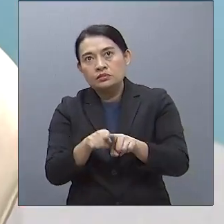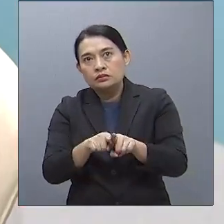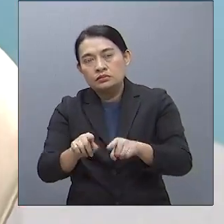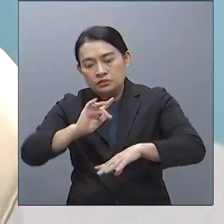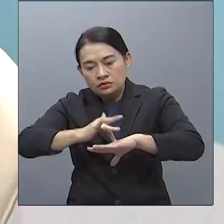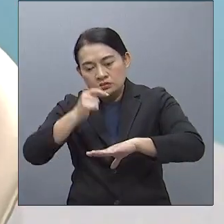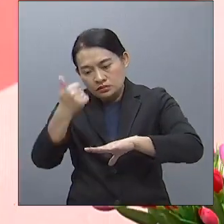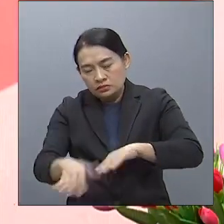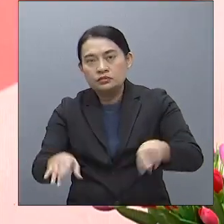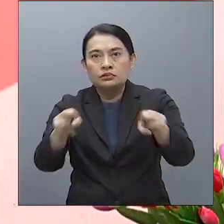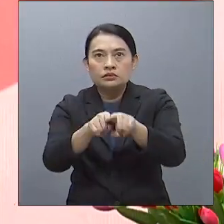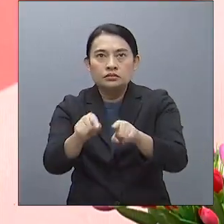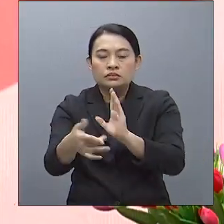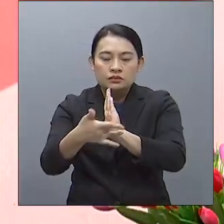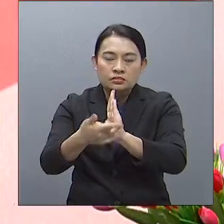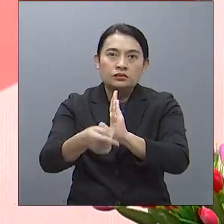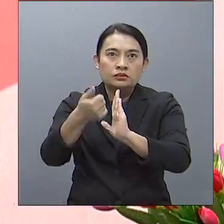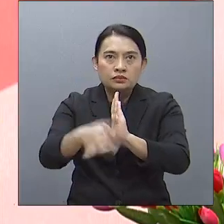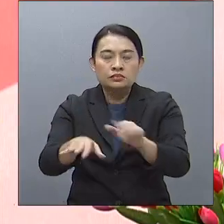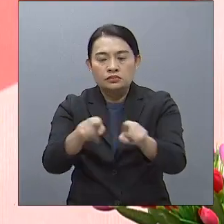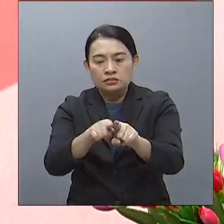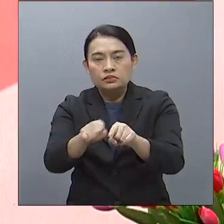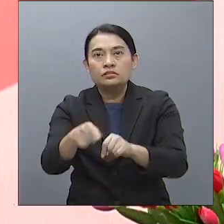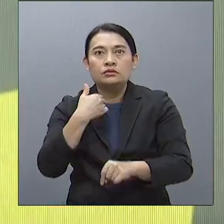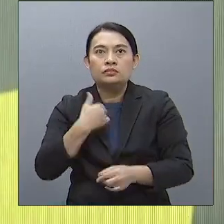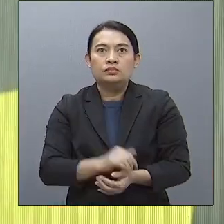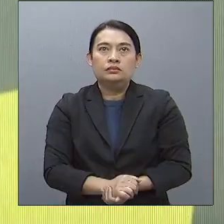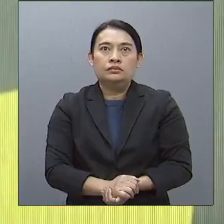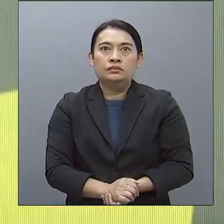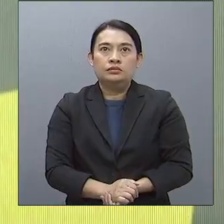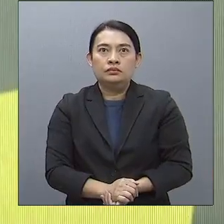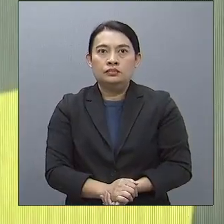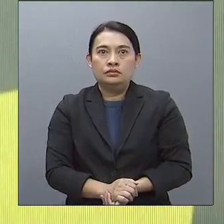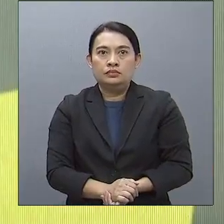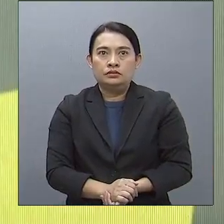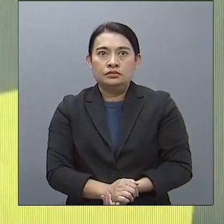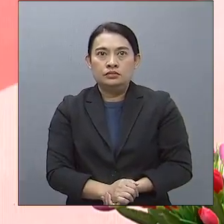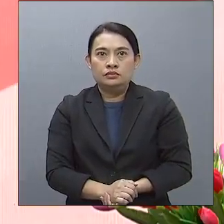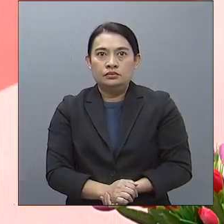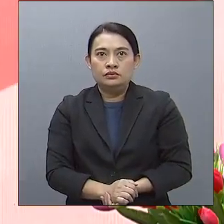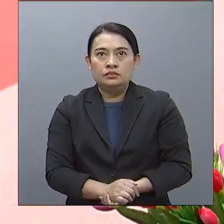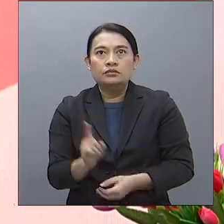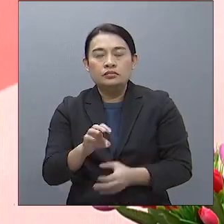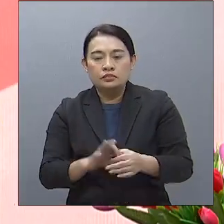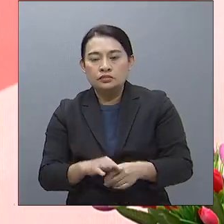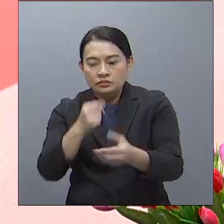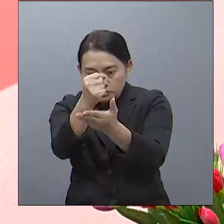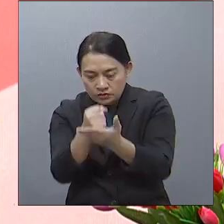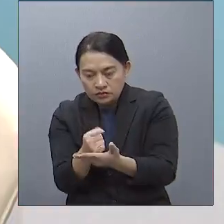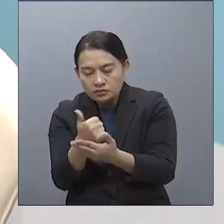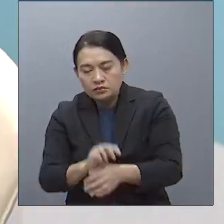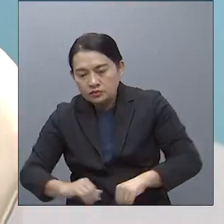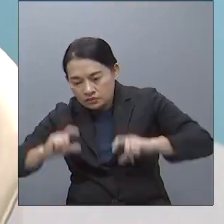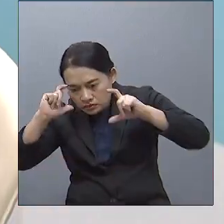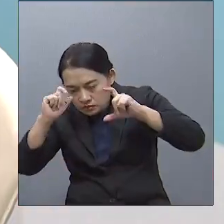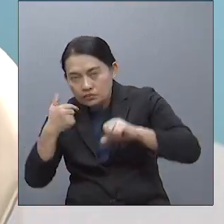ถึงไม่ได้ทั้งหมด คนเยอะอย่างนั้นว่าเราก็ต้องถ่ายก่อน ไม่เราก็ต้องหลีกเลี่ยงมันต้องมีสารสิน พี่ถ่ายให้ผมหน่อยได้ไหมฮะ เออหลบเลี่ยงกัน